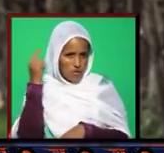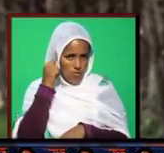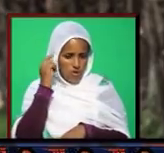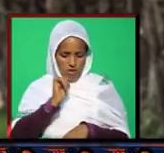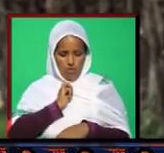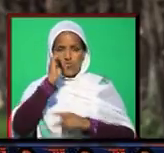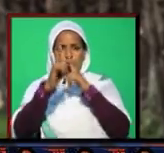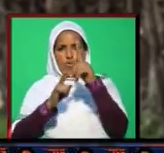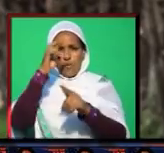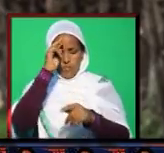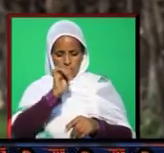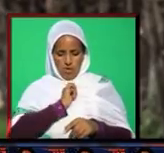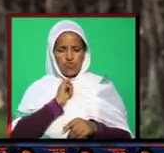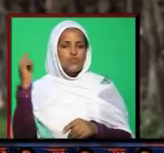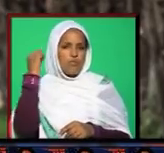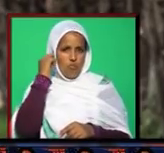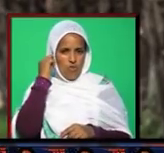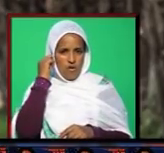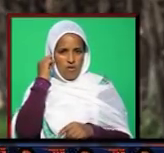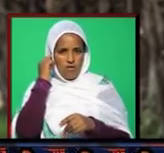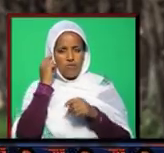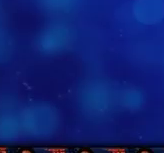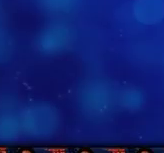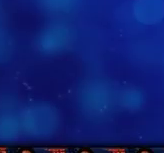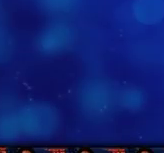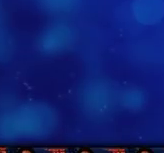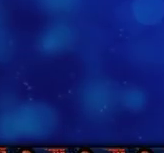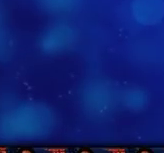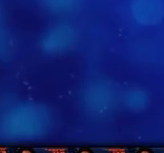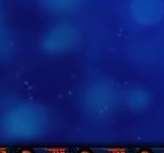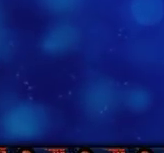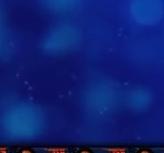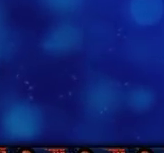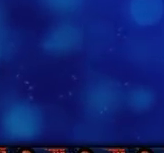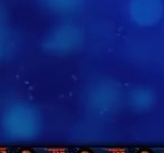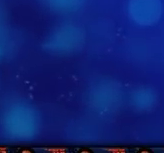ይናገራል። እግዚአብሔር ይሰማዋል። ራሱም የራስ ቋንቋ ስለሆነ ራሱ ይሰማዋል።